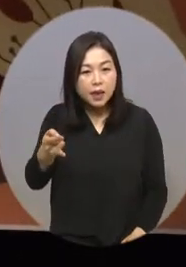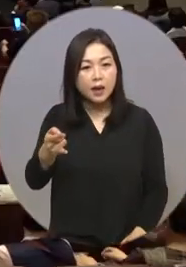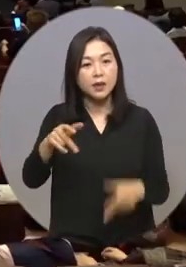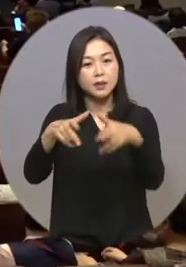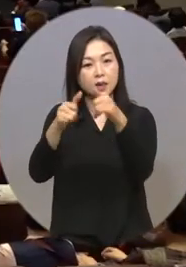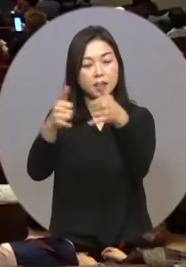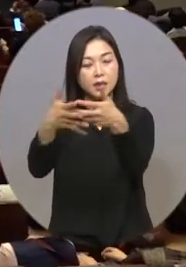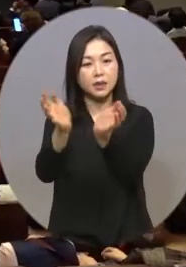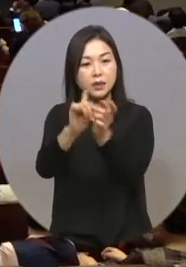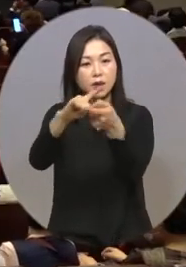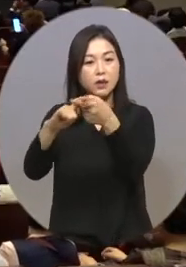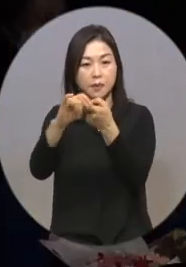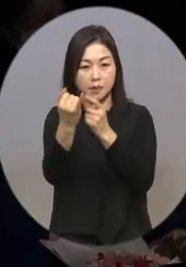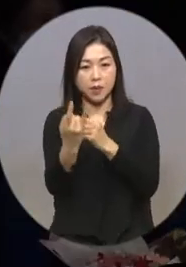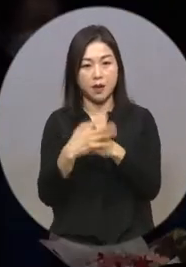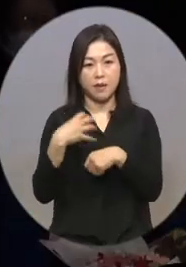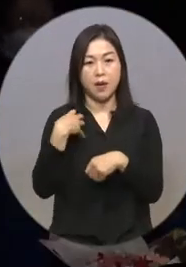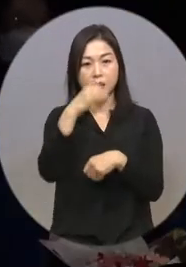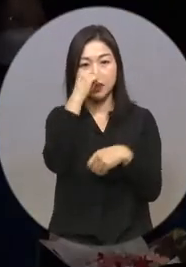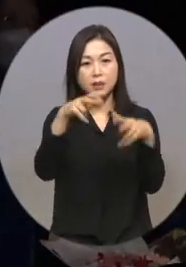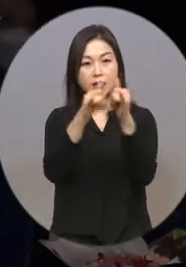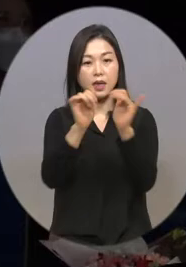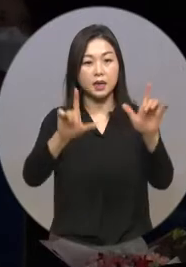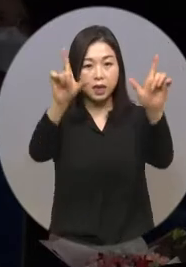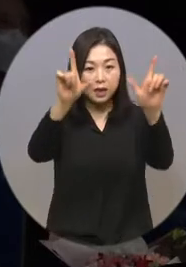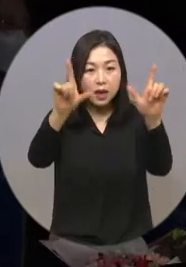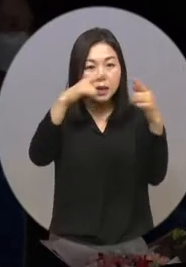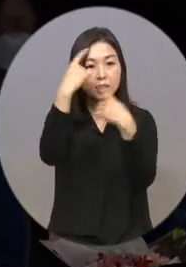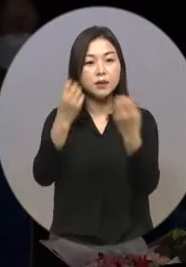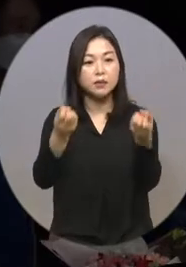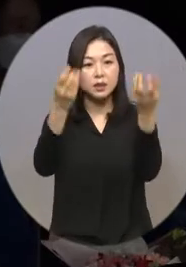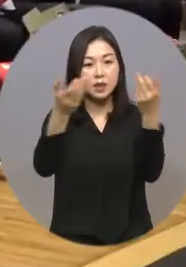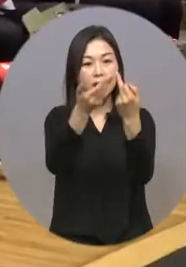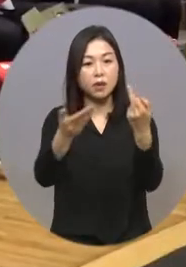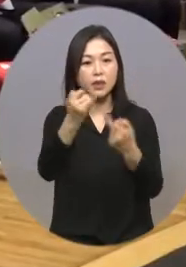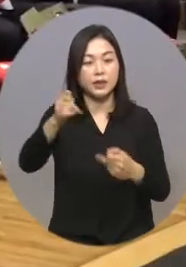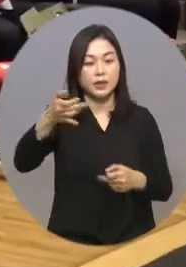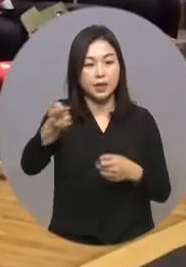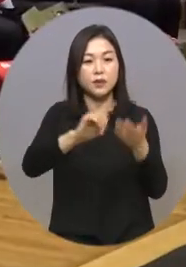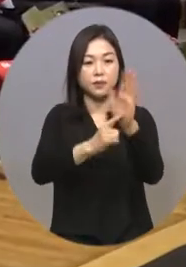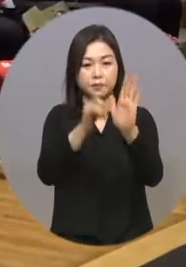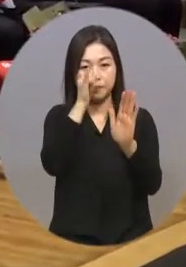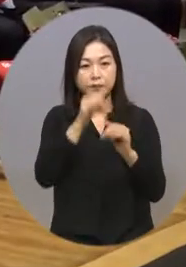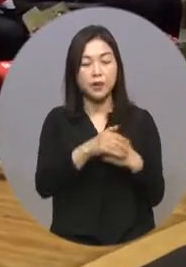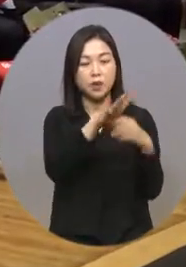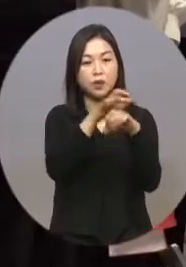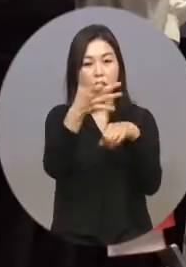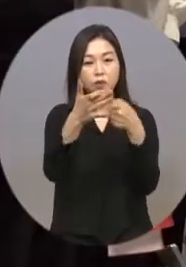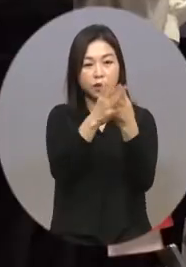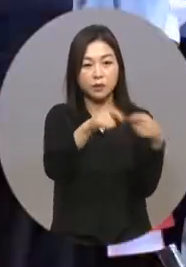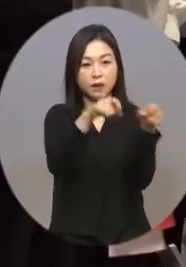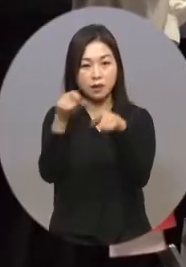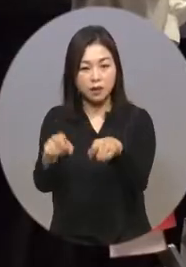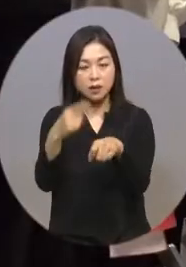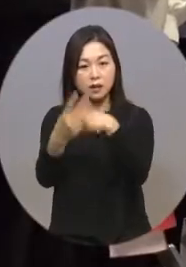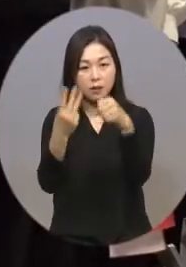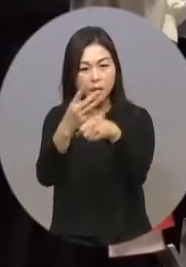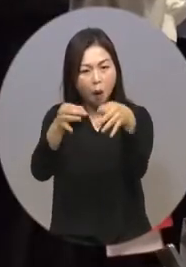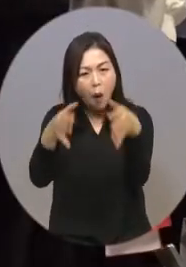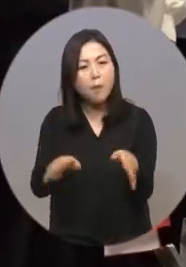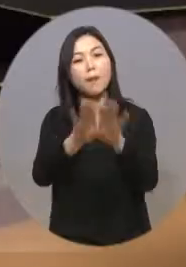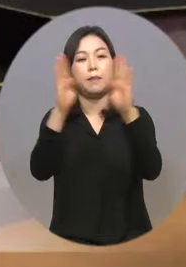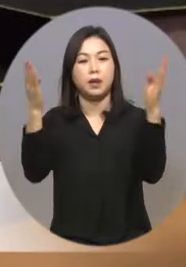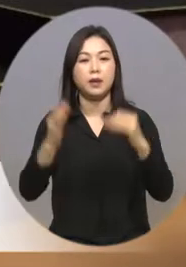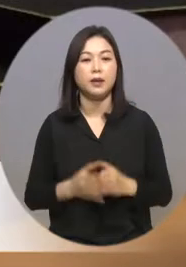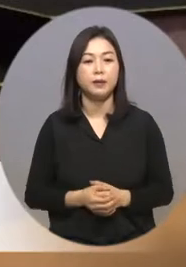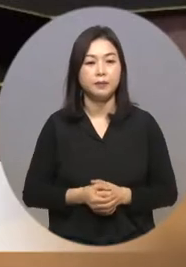주관한 장애인의 날 기념식 이 강원도 인제 해서 진행되었습니다 코랄 부로 인해 연기되었다 가 3년 만에 개최했습니다